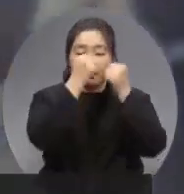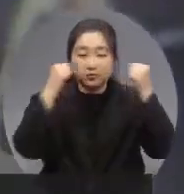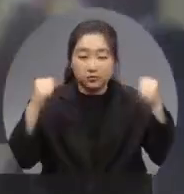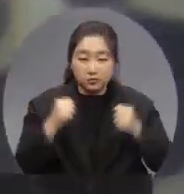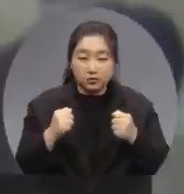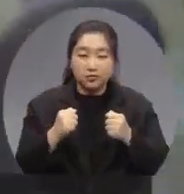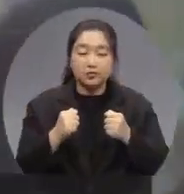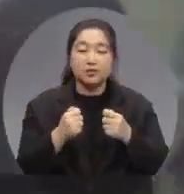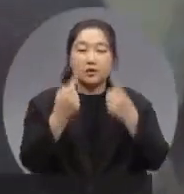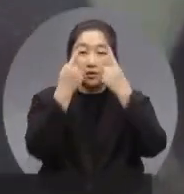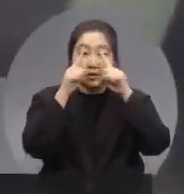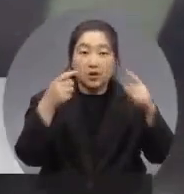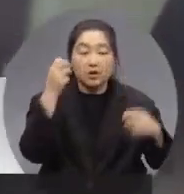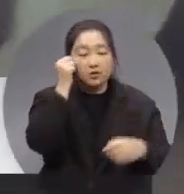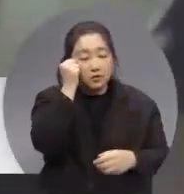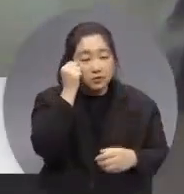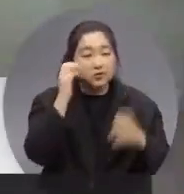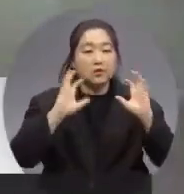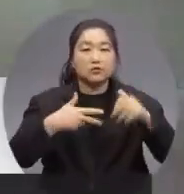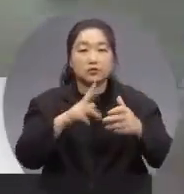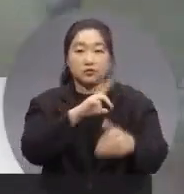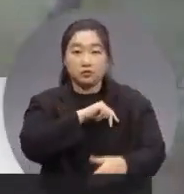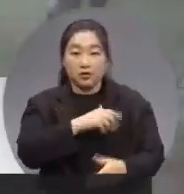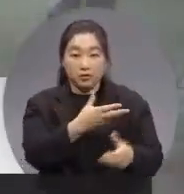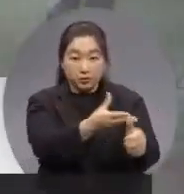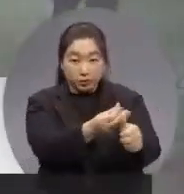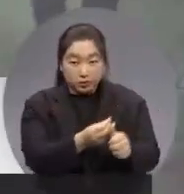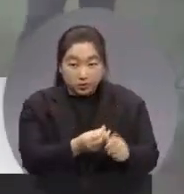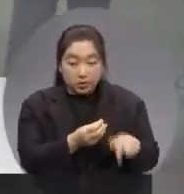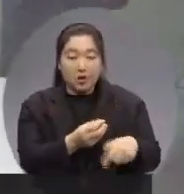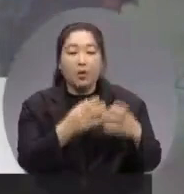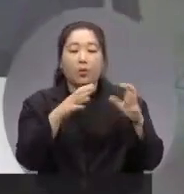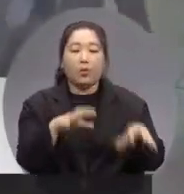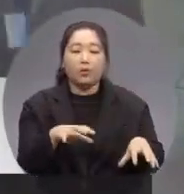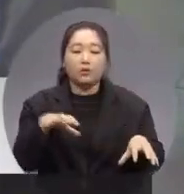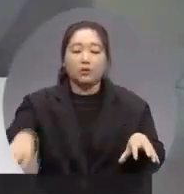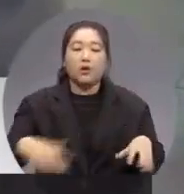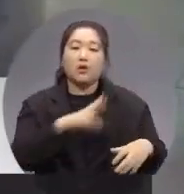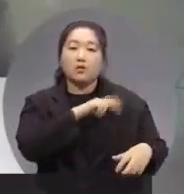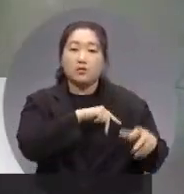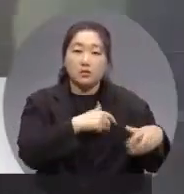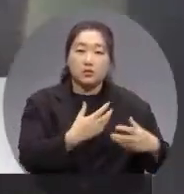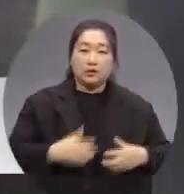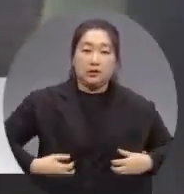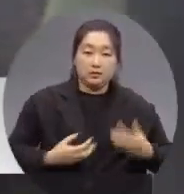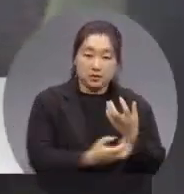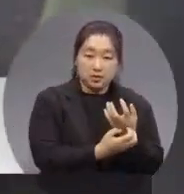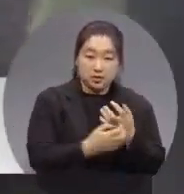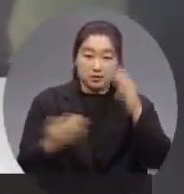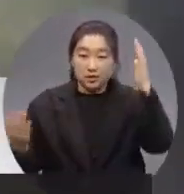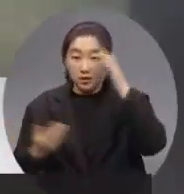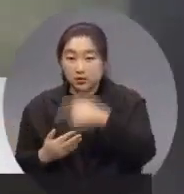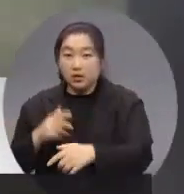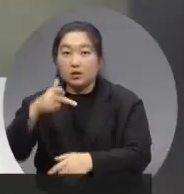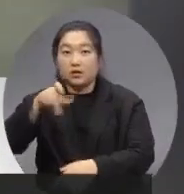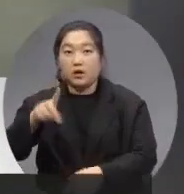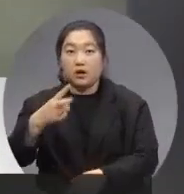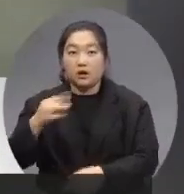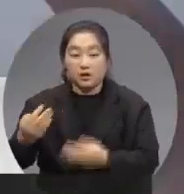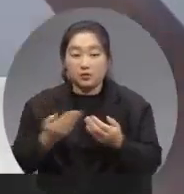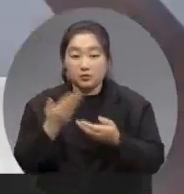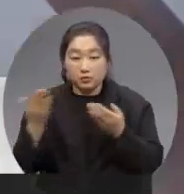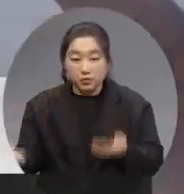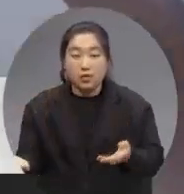충청북도가 대학 기숙사에 국회의원들의 초청해 한 공간에서 의원들만 갈비찜 학생들에게는 카레밥을